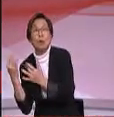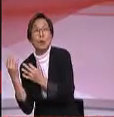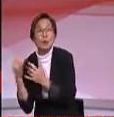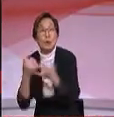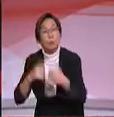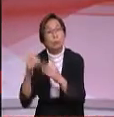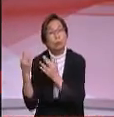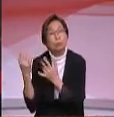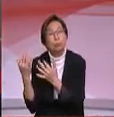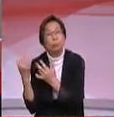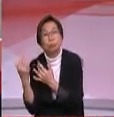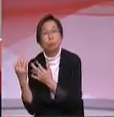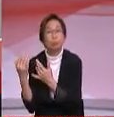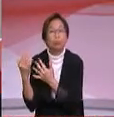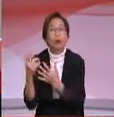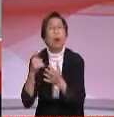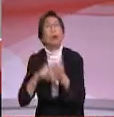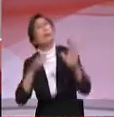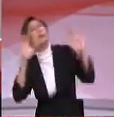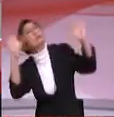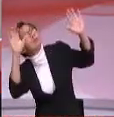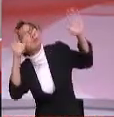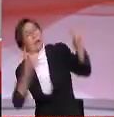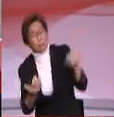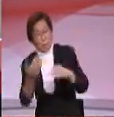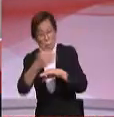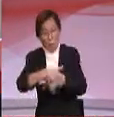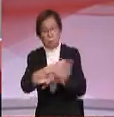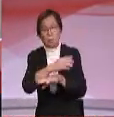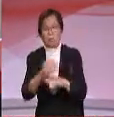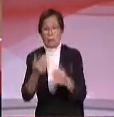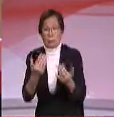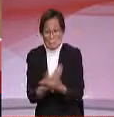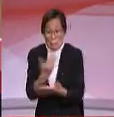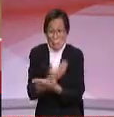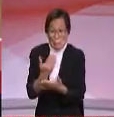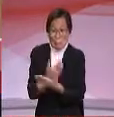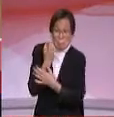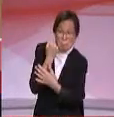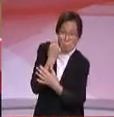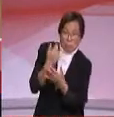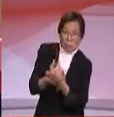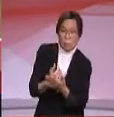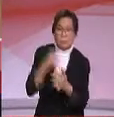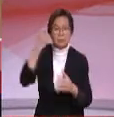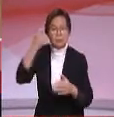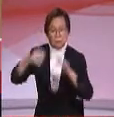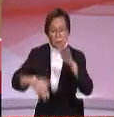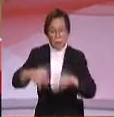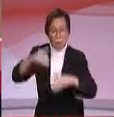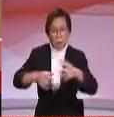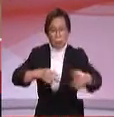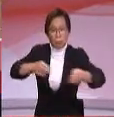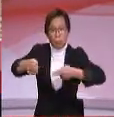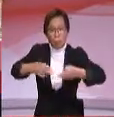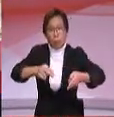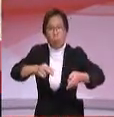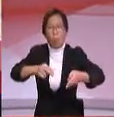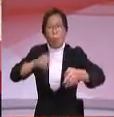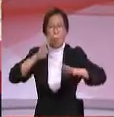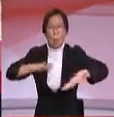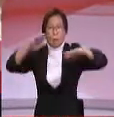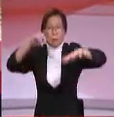menantikan perkembangan cuaca pada malam ini. Dan untuk yang terkini yang dikeluarkan oleh Sekretariat Pengurusan Bencana Negeri Terengganu,